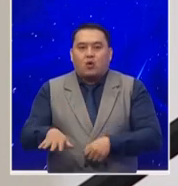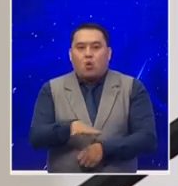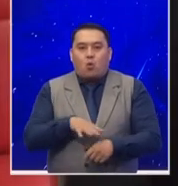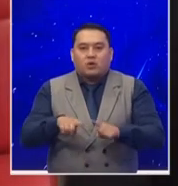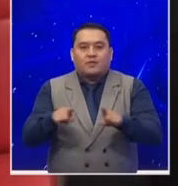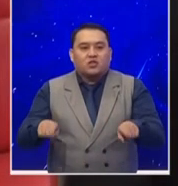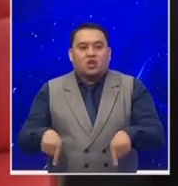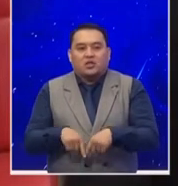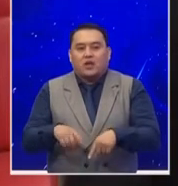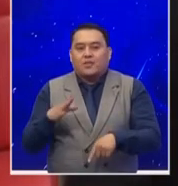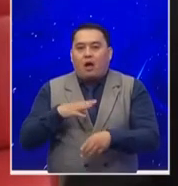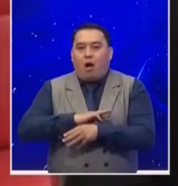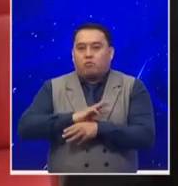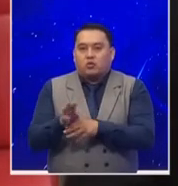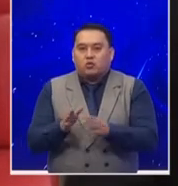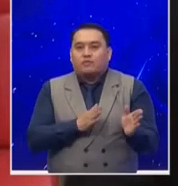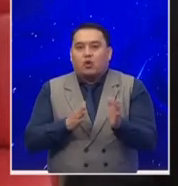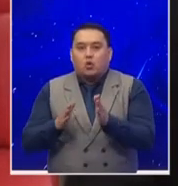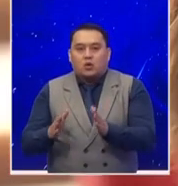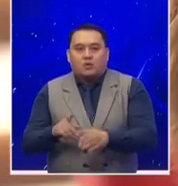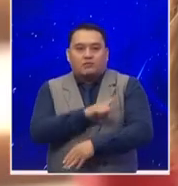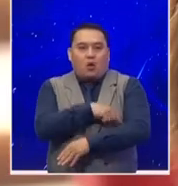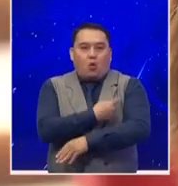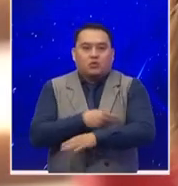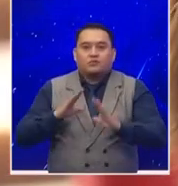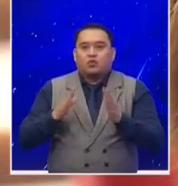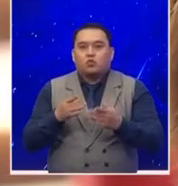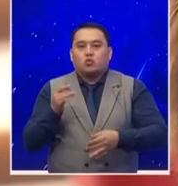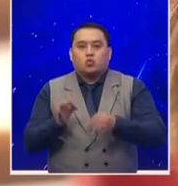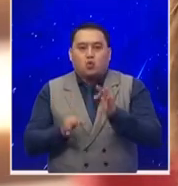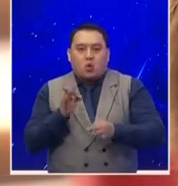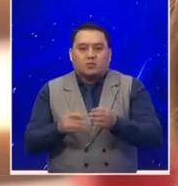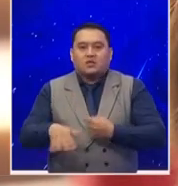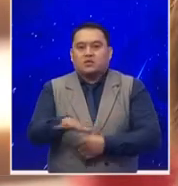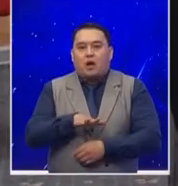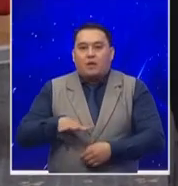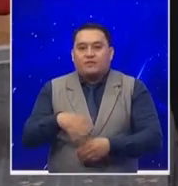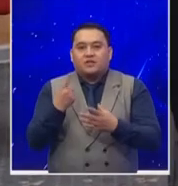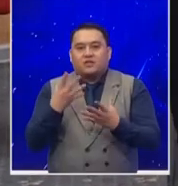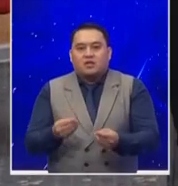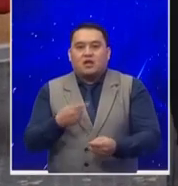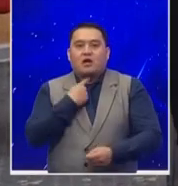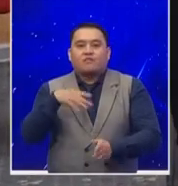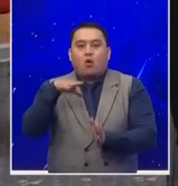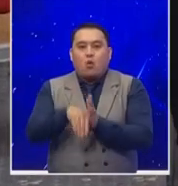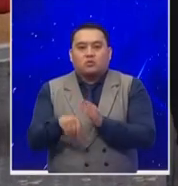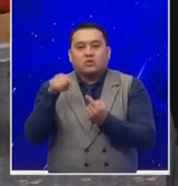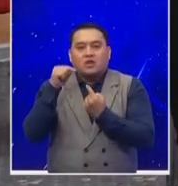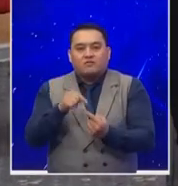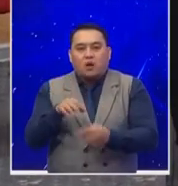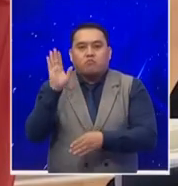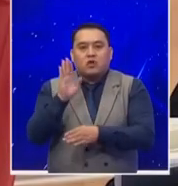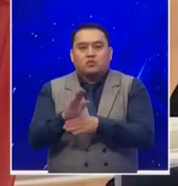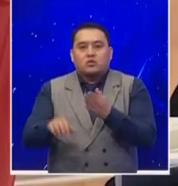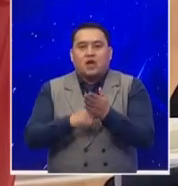и перчатки. Обеспечение соблюдения санитарно-эпидемиологических норм на избирательных участках в день голосования будет соответствовать